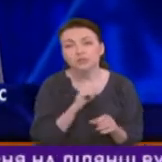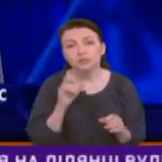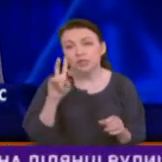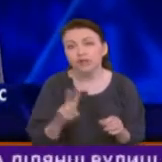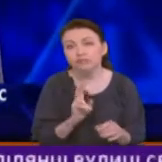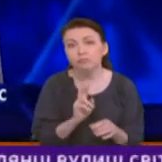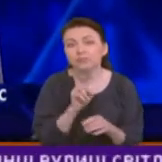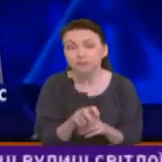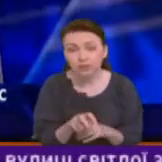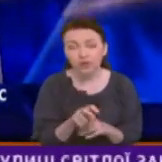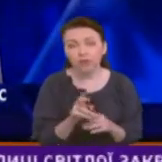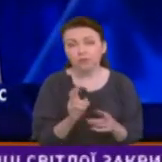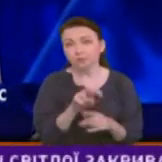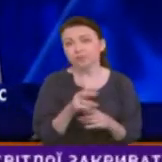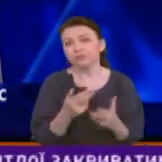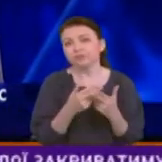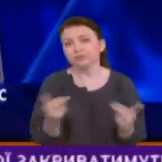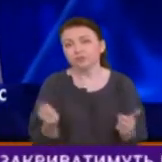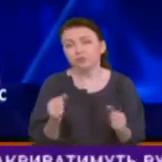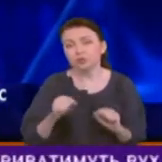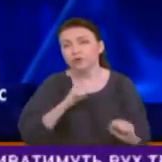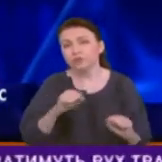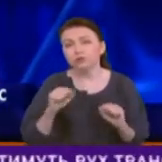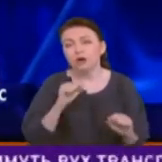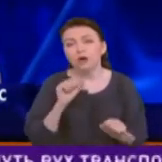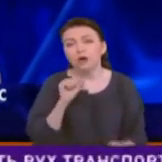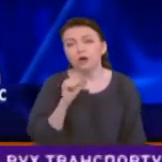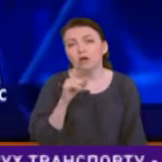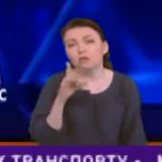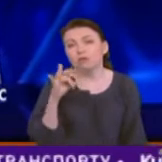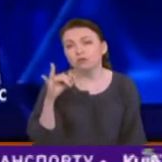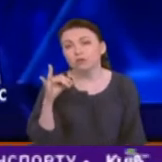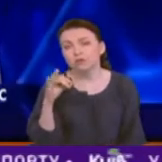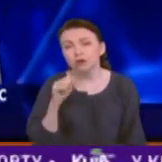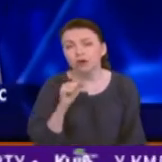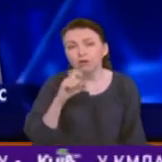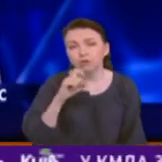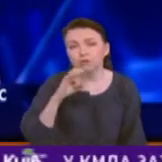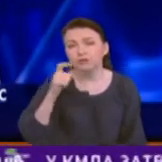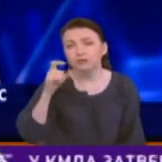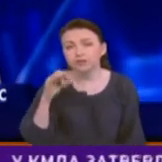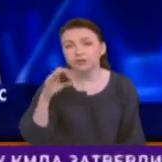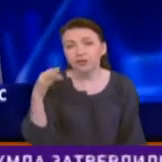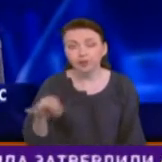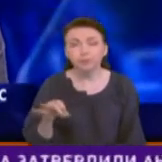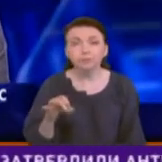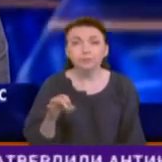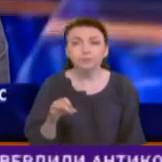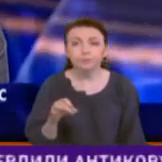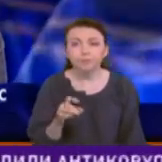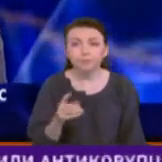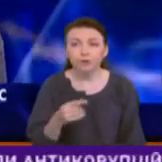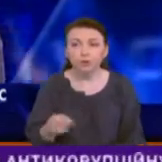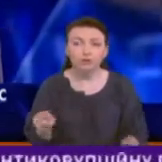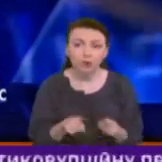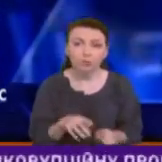ПЦУ, це фактично перейти і визнати своїм правлячим архієреєм. Ну, можна, є варіанти, можна піти до митрополита Олександра Драбинка. Але... Ну, що так і роблять,